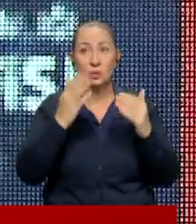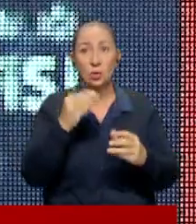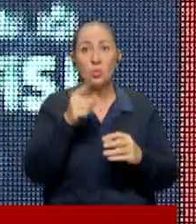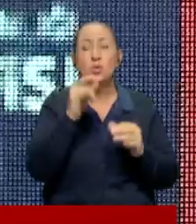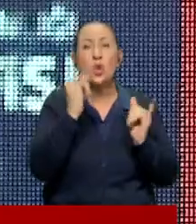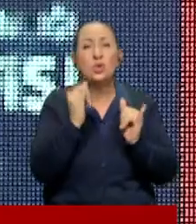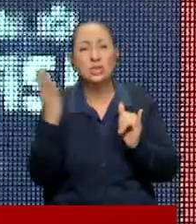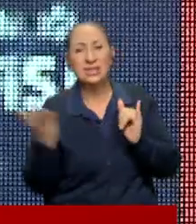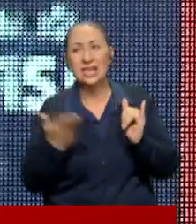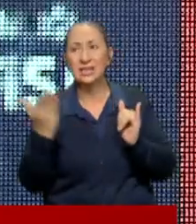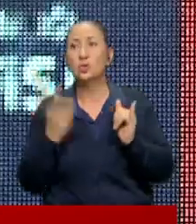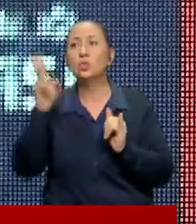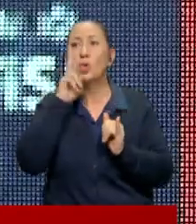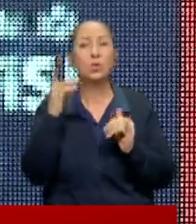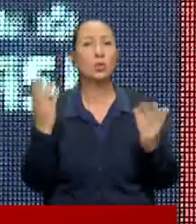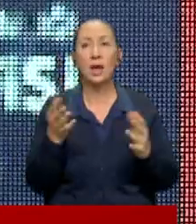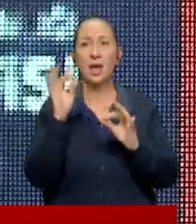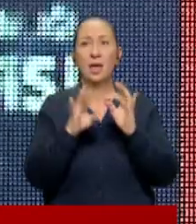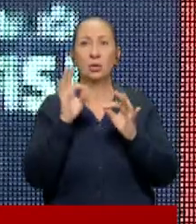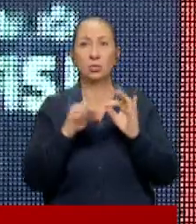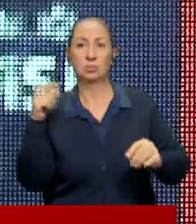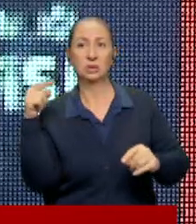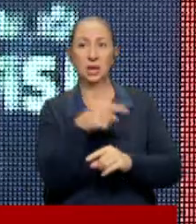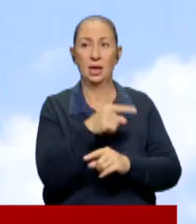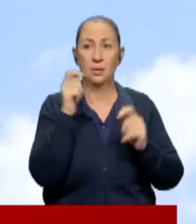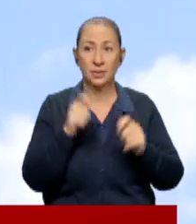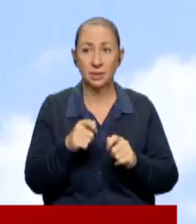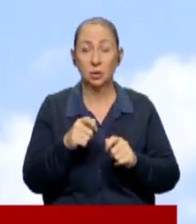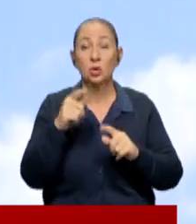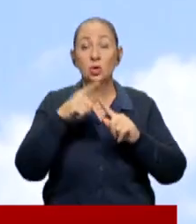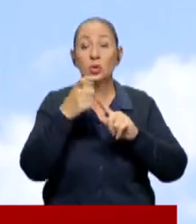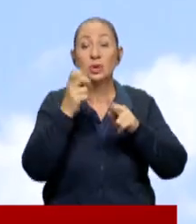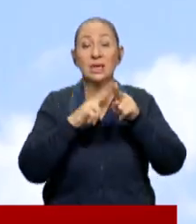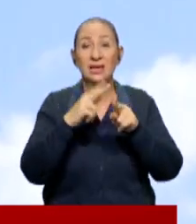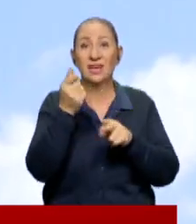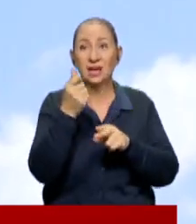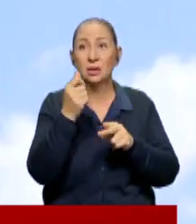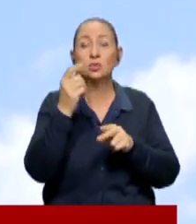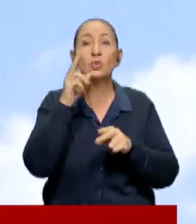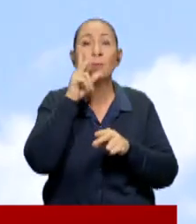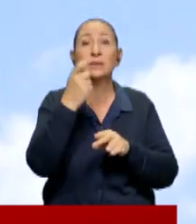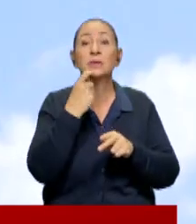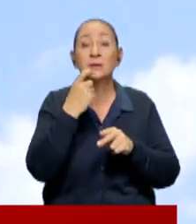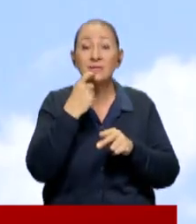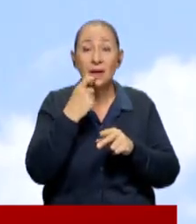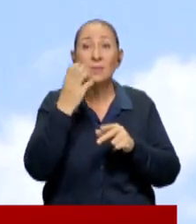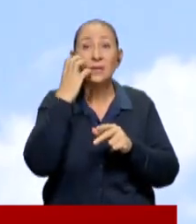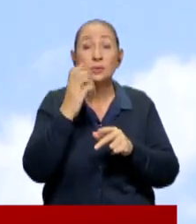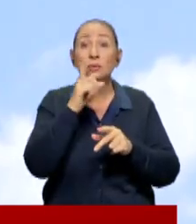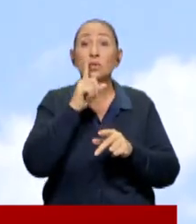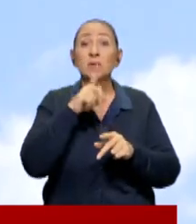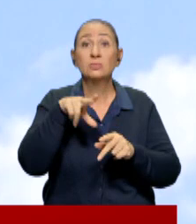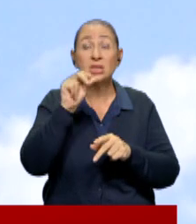sinsi saldırıların son mermisi de ekonomimize sıkıldı. TÜİK fiyatlarıyla son bir yılda patates %170,